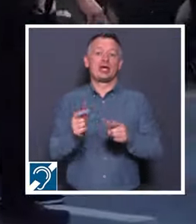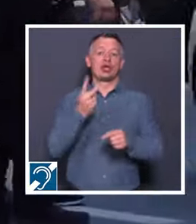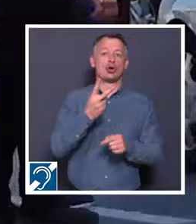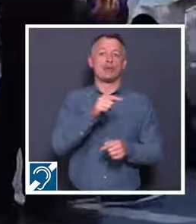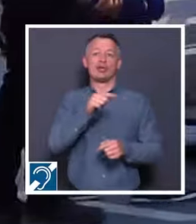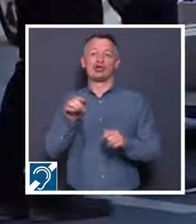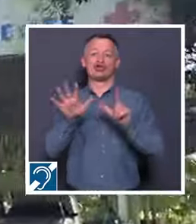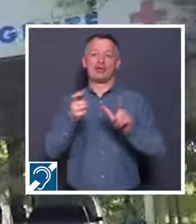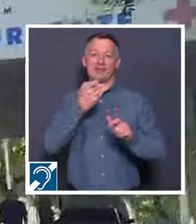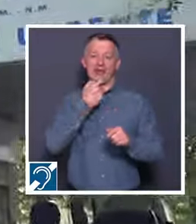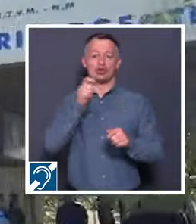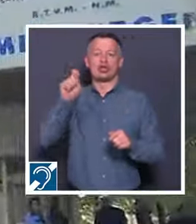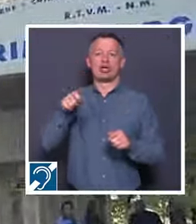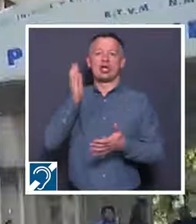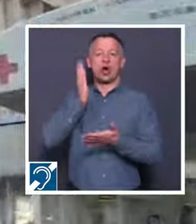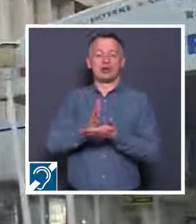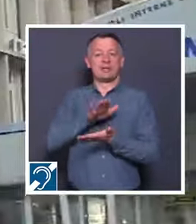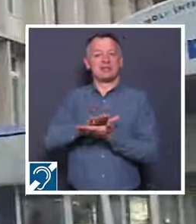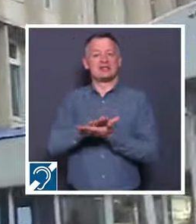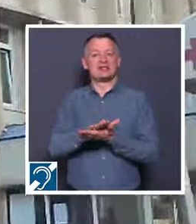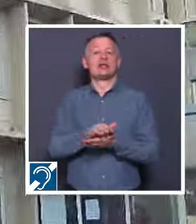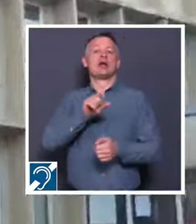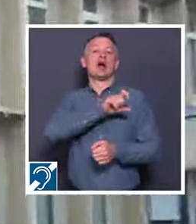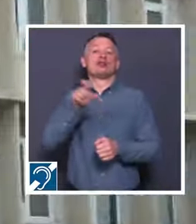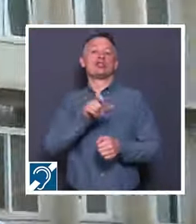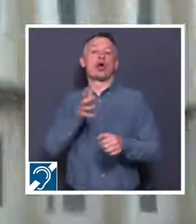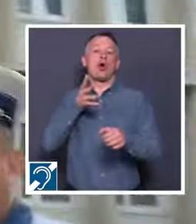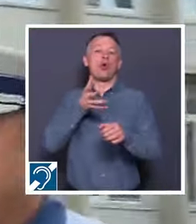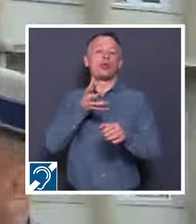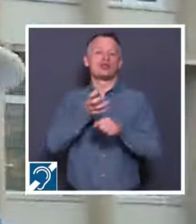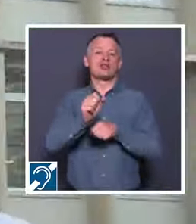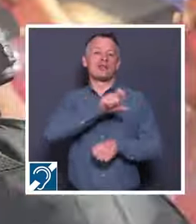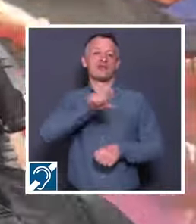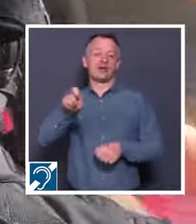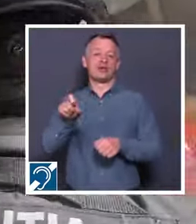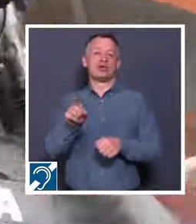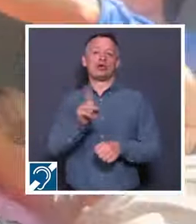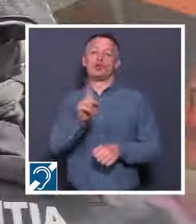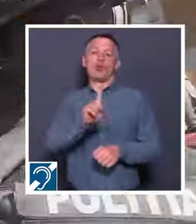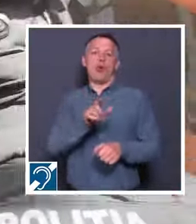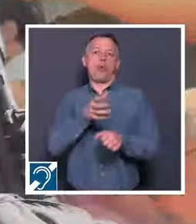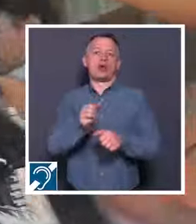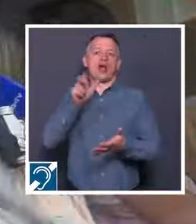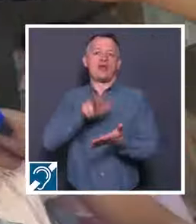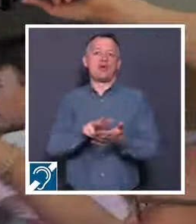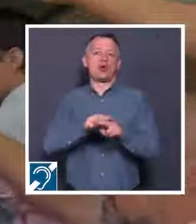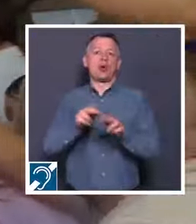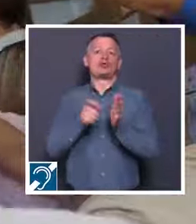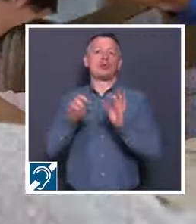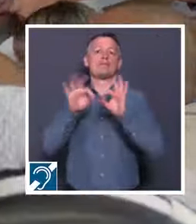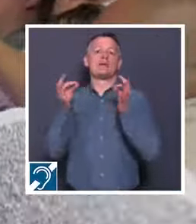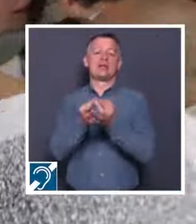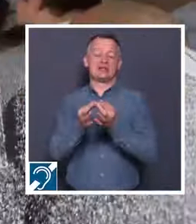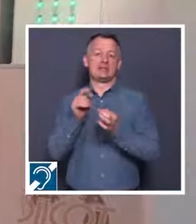ani. Judecătorii au decis să păstreze acuzația de ucidere din culpă în loc de omor calificat, cum au cerut părinții adolescenților uciși astă